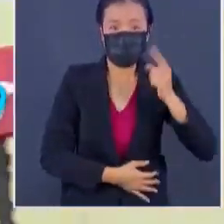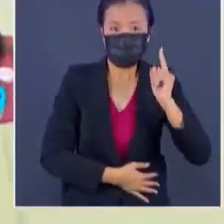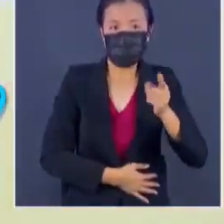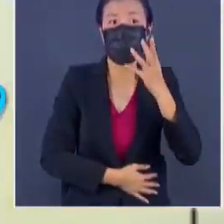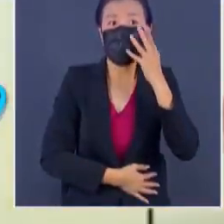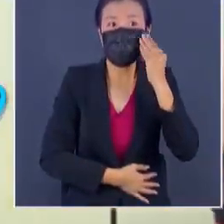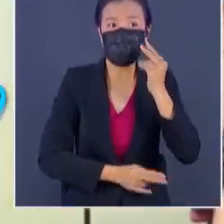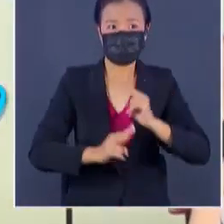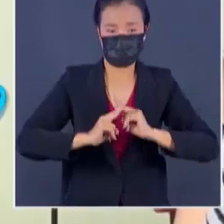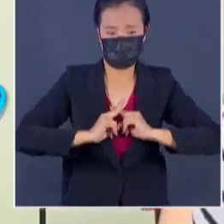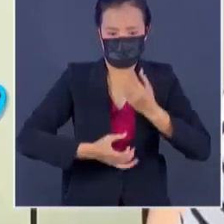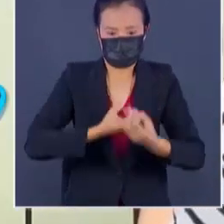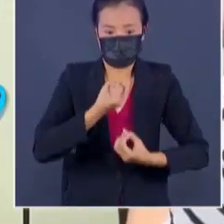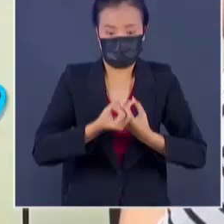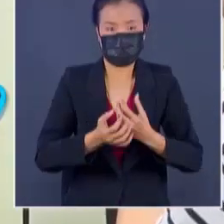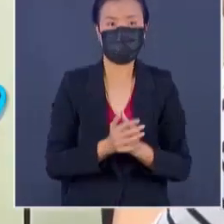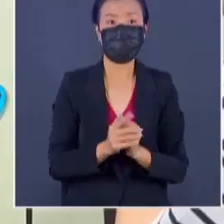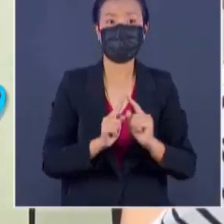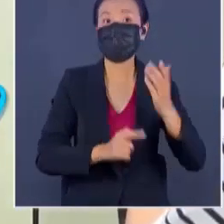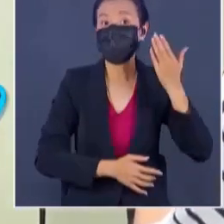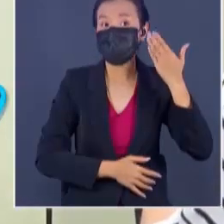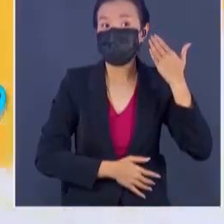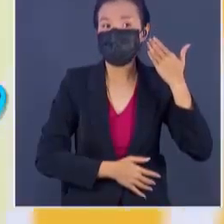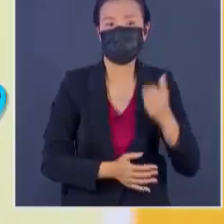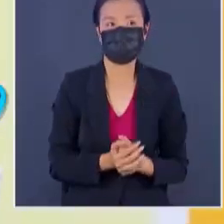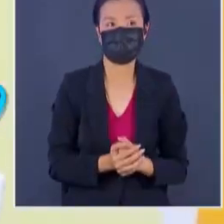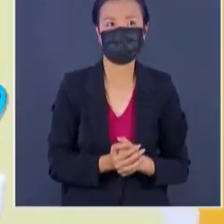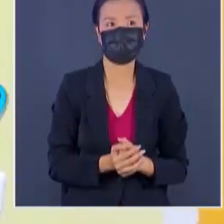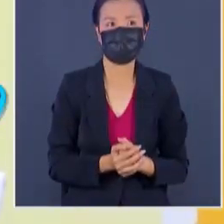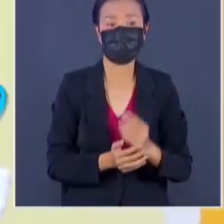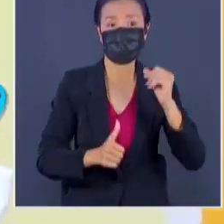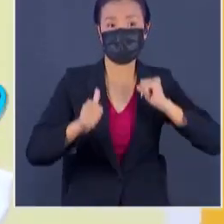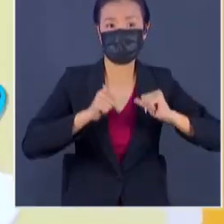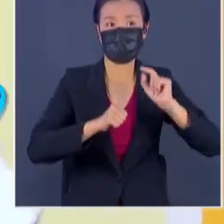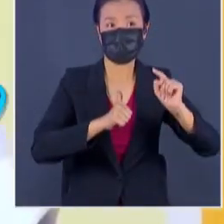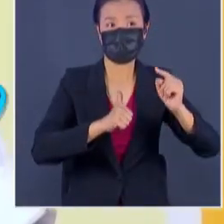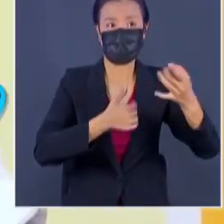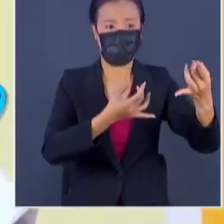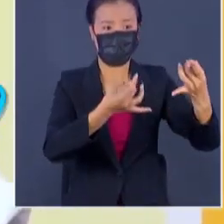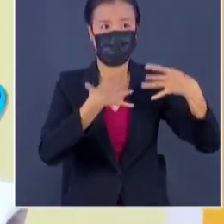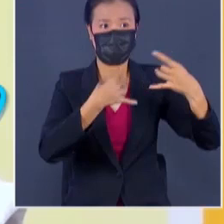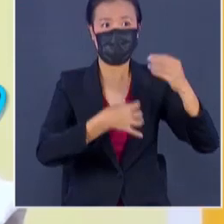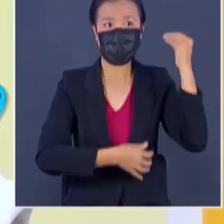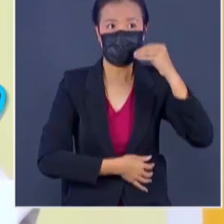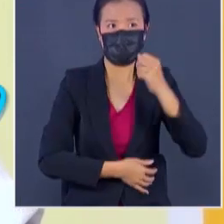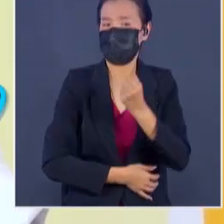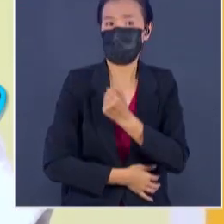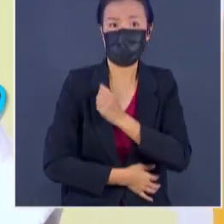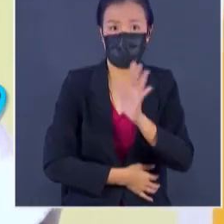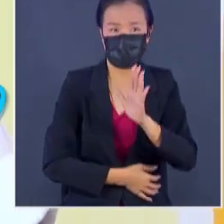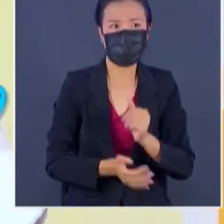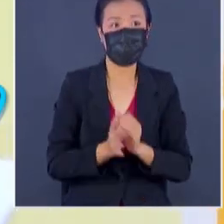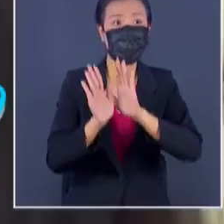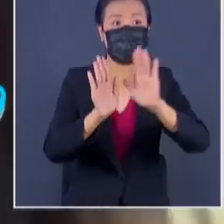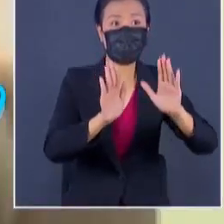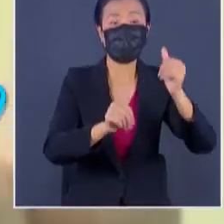ความน่ารักในตัวเราออกไปมากกว่าแต่ตลอดระยะเวลาที่ผ่านมาเธอโดนอดีตนักแสดงคนนี้ใส่ร้ายมาตลอดจนสุดทนค่ะพร้อมฝ